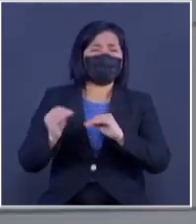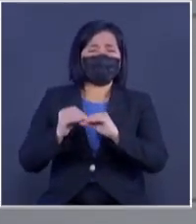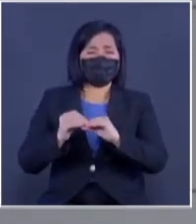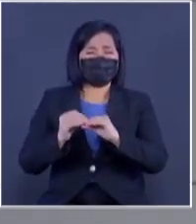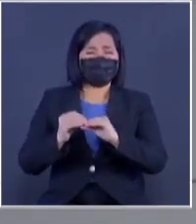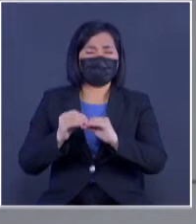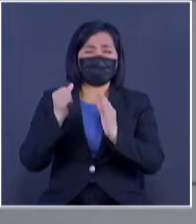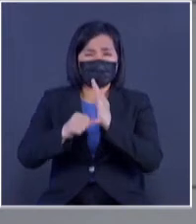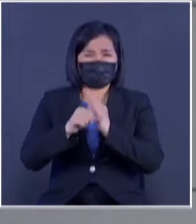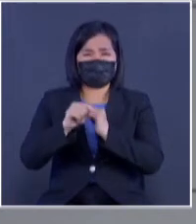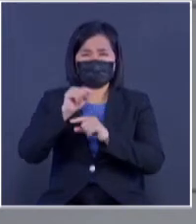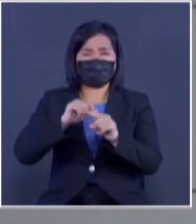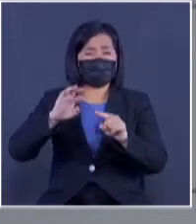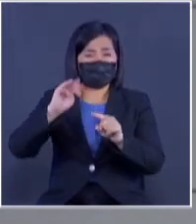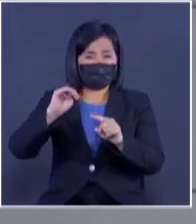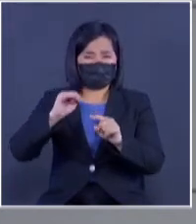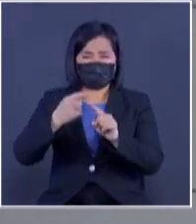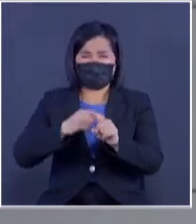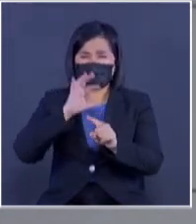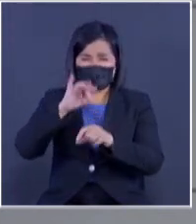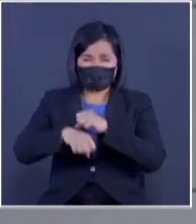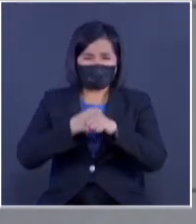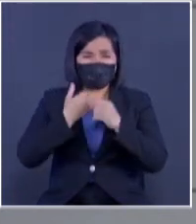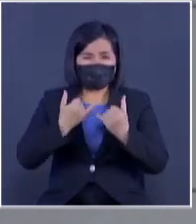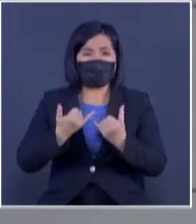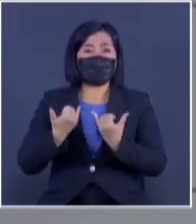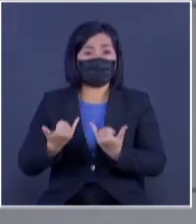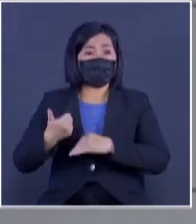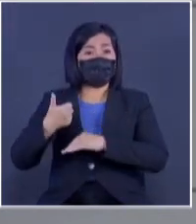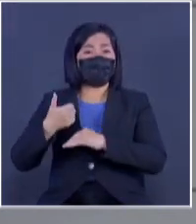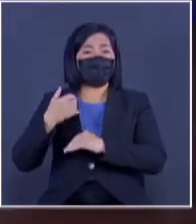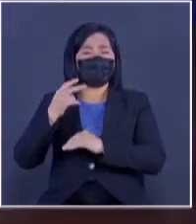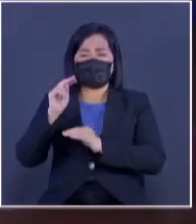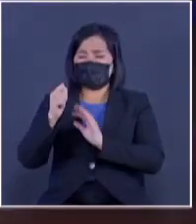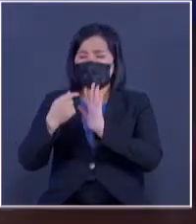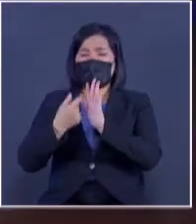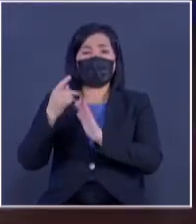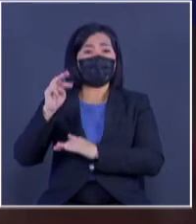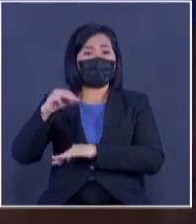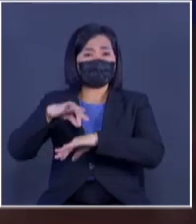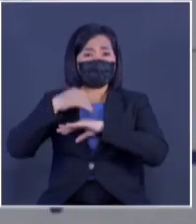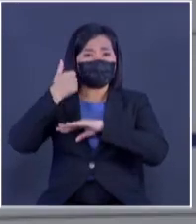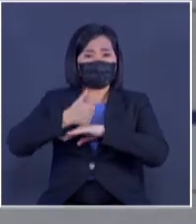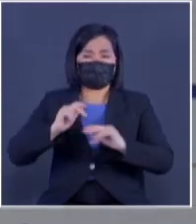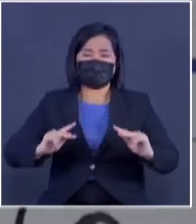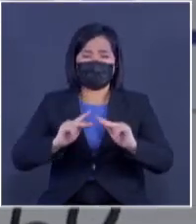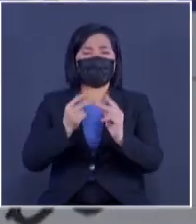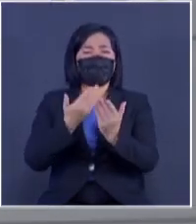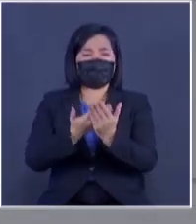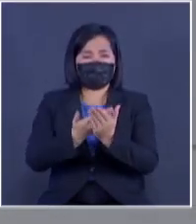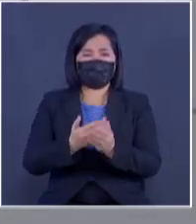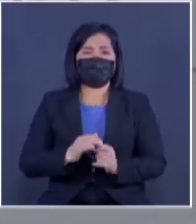าร้อยละ40ในเดือนกันยายนนี้ล่าสุดทางนายอาคมเติมพิทยาภัยสิทธิ์รัฐมนตรีว่าการกระทรวงการคลังท่